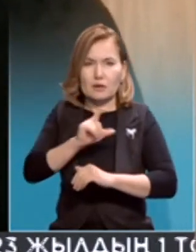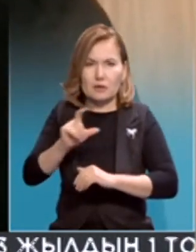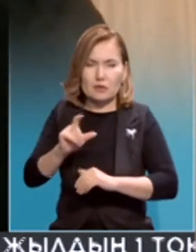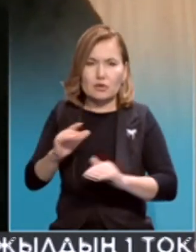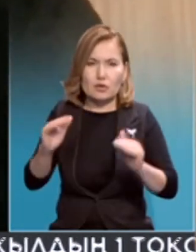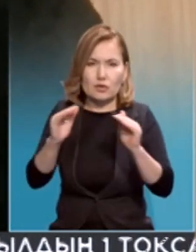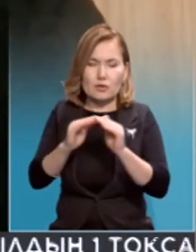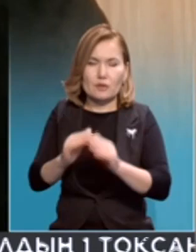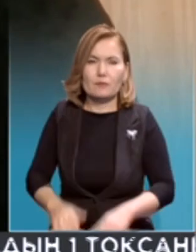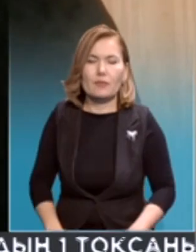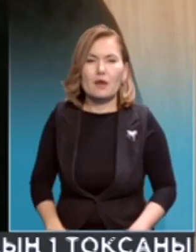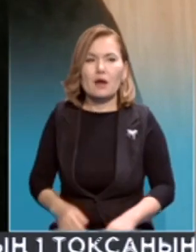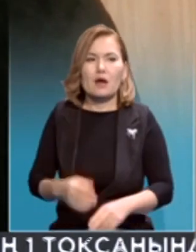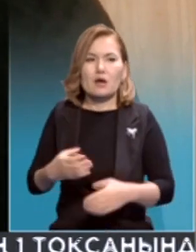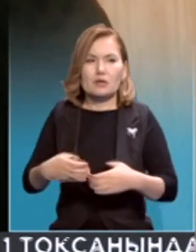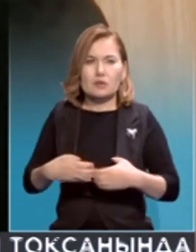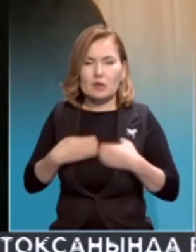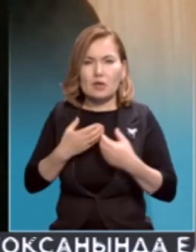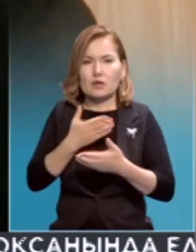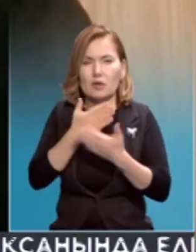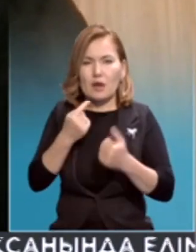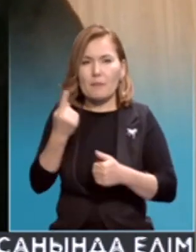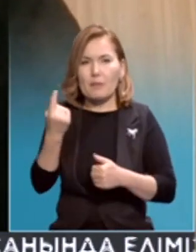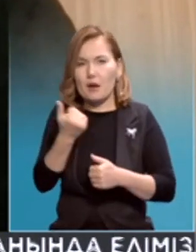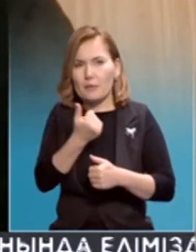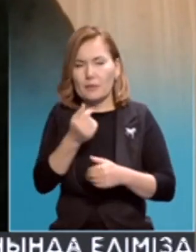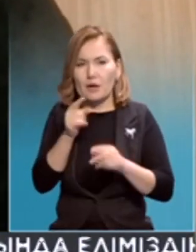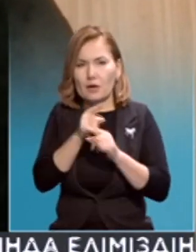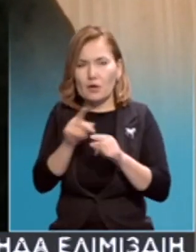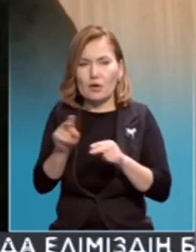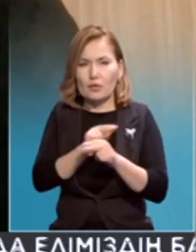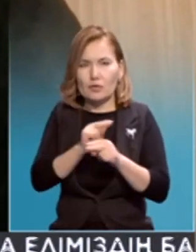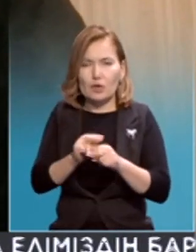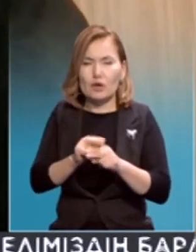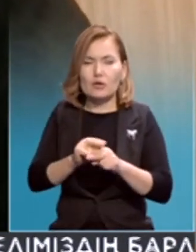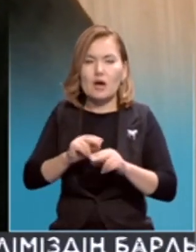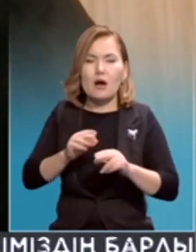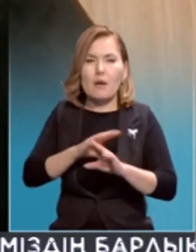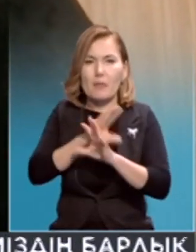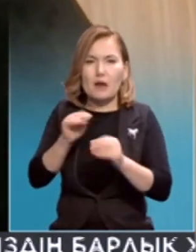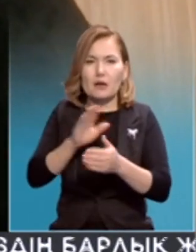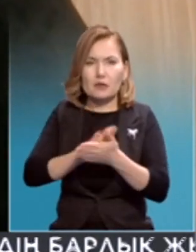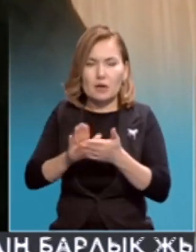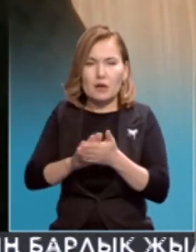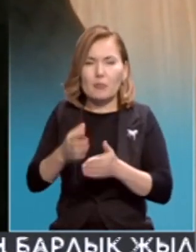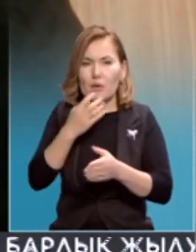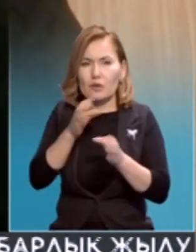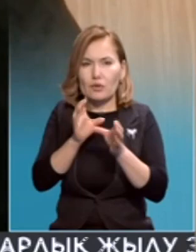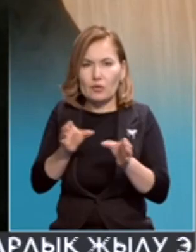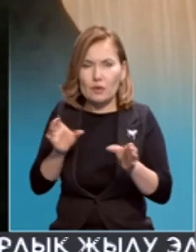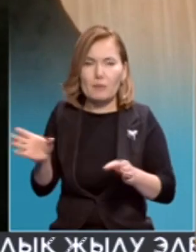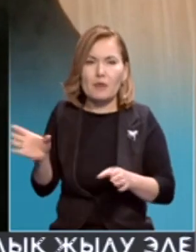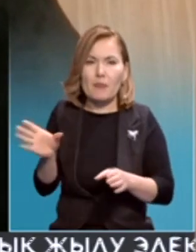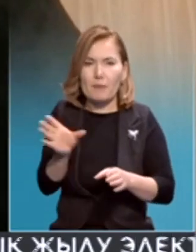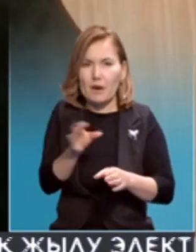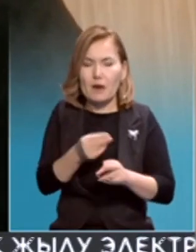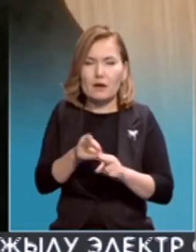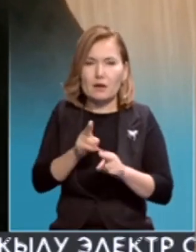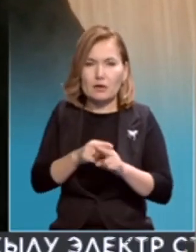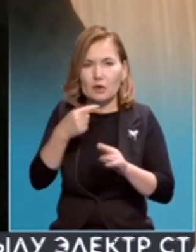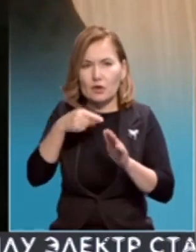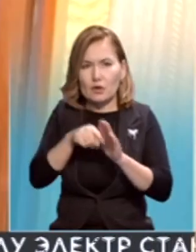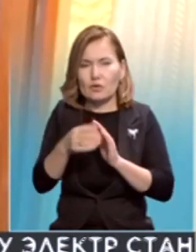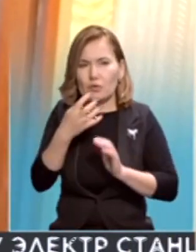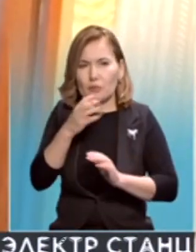Бұл жерде қорқынышты ештеңе жоқ. Әрекетсе бір апталық жұмыс. Мұзды ойып шығарамыз, жылуды қосамыз. Үйдің конструкциясына еш залал